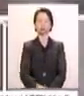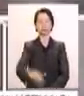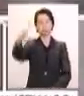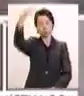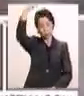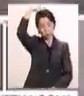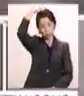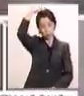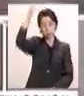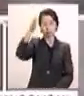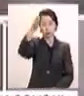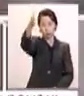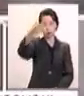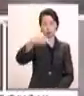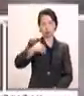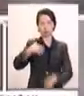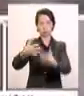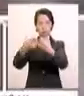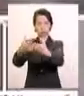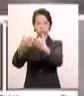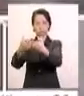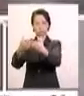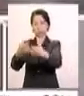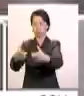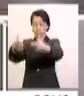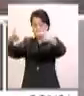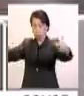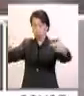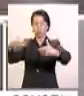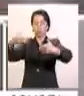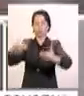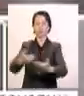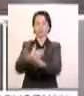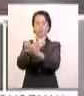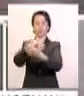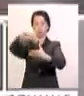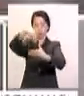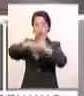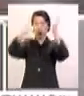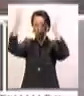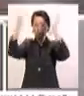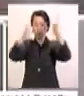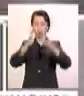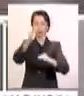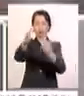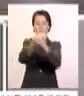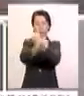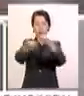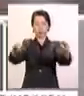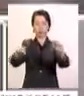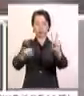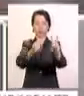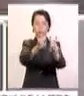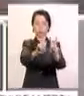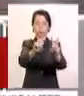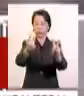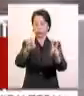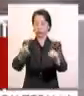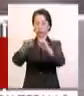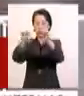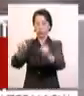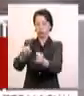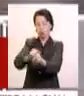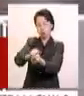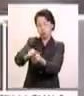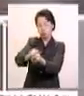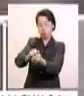Selangor bakal mempunyai sebuah insinerator terbesar dan termoden di Malaysia yang dijangka siap pada 2020. Sistem